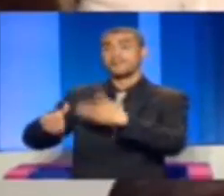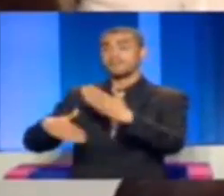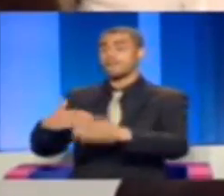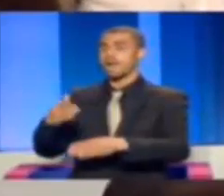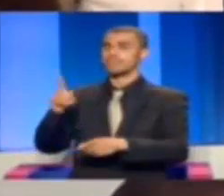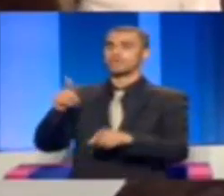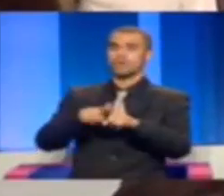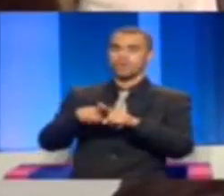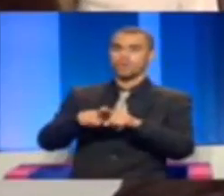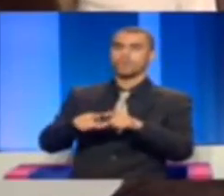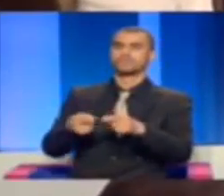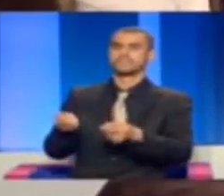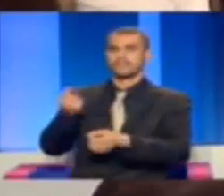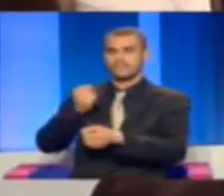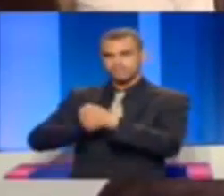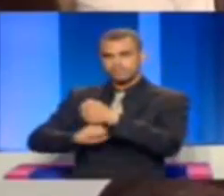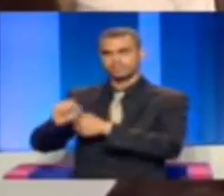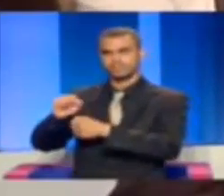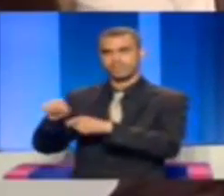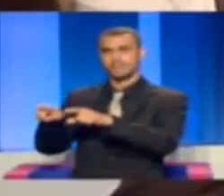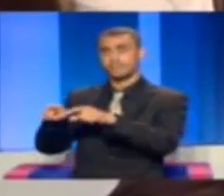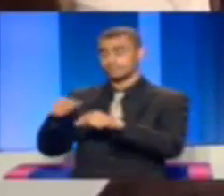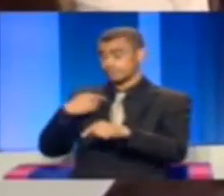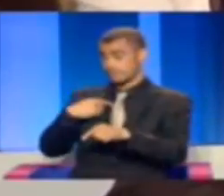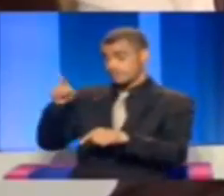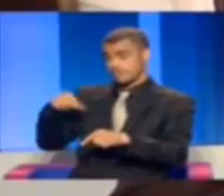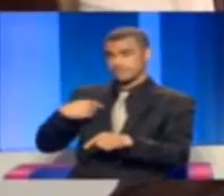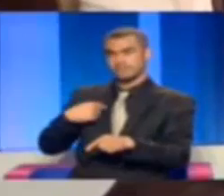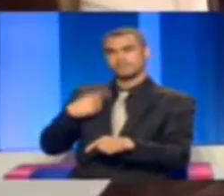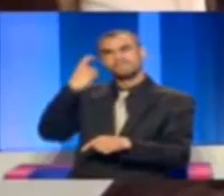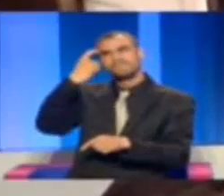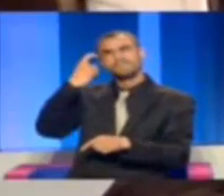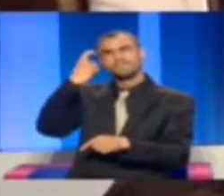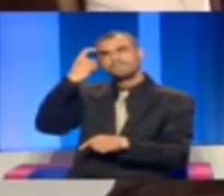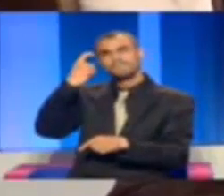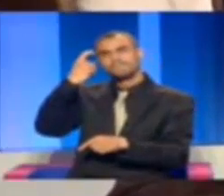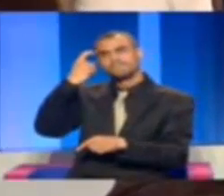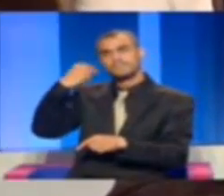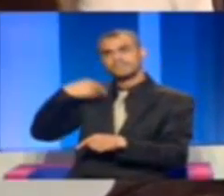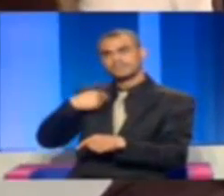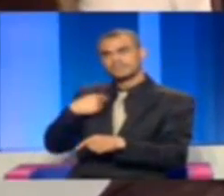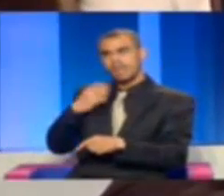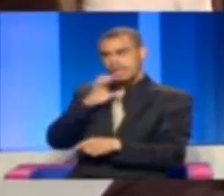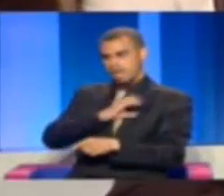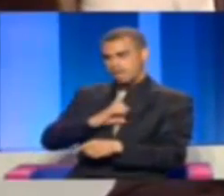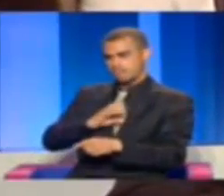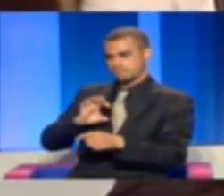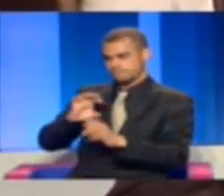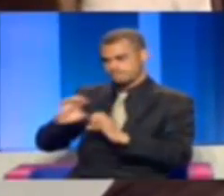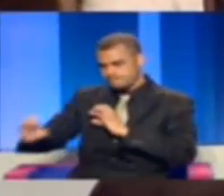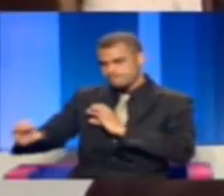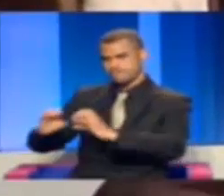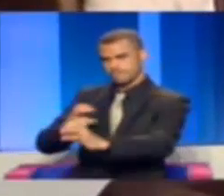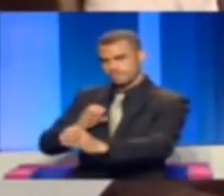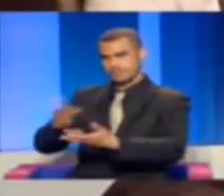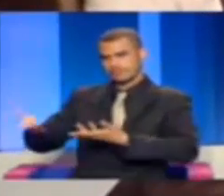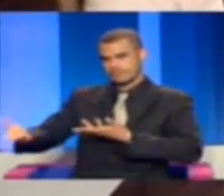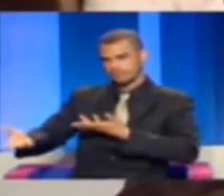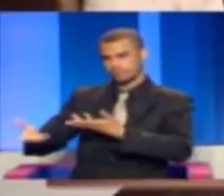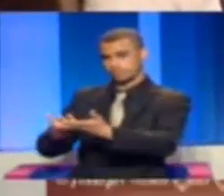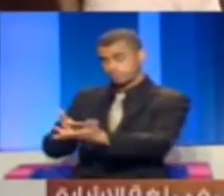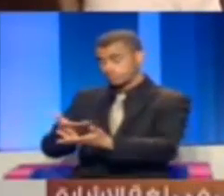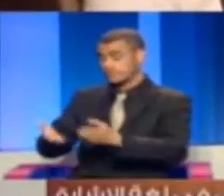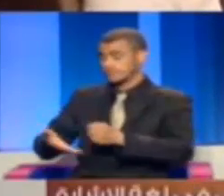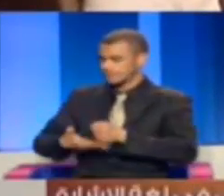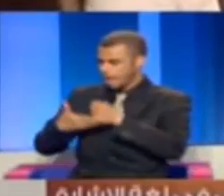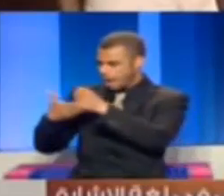بعد خوتي عاد شافوه هذا، ولكن انا اللي اضطريت انني نتعايش مع الواقع ونشوف الوالد ديالي كيفاش كيتكلم ومع